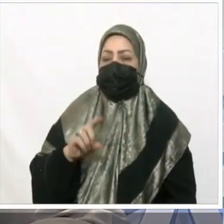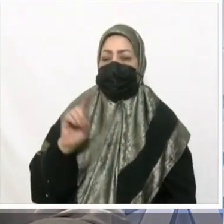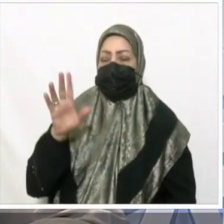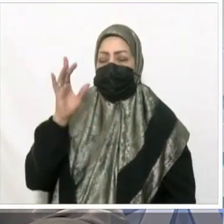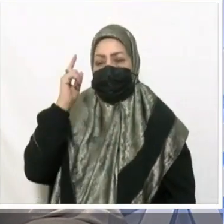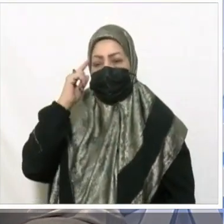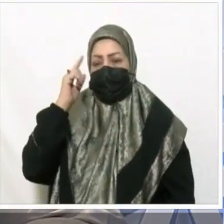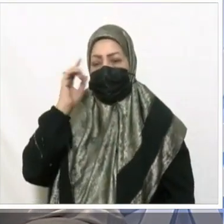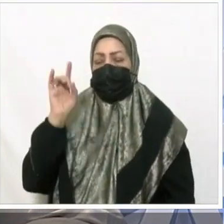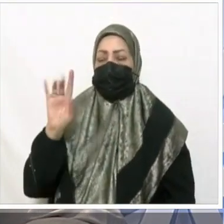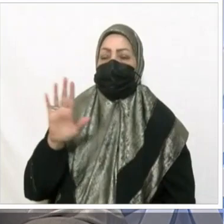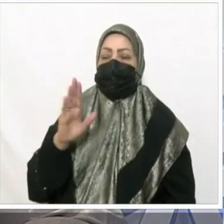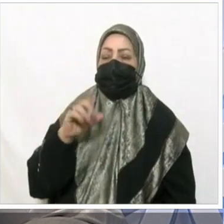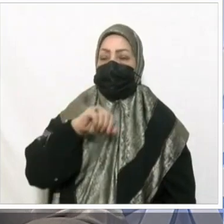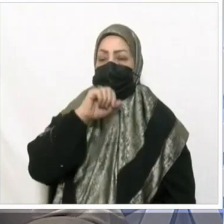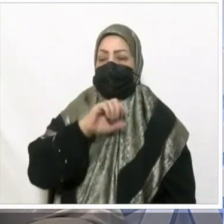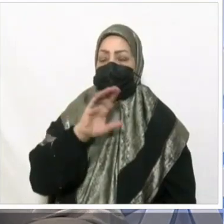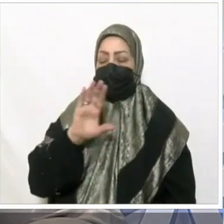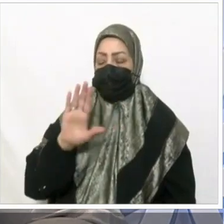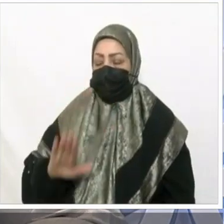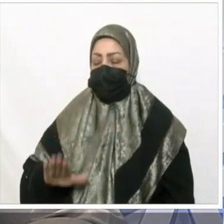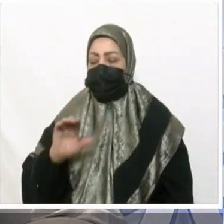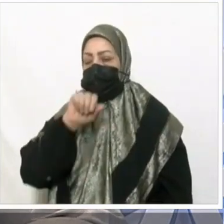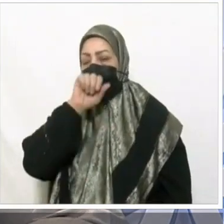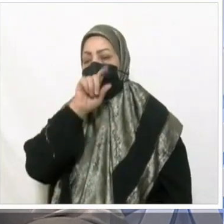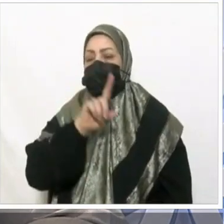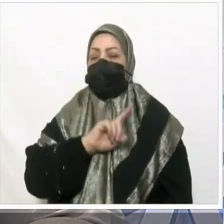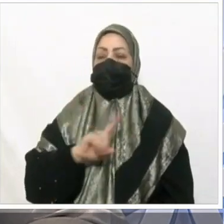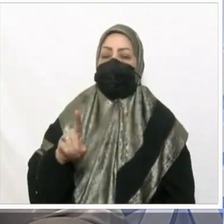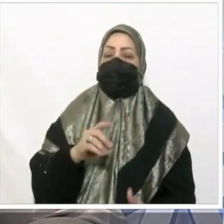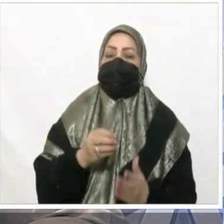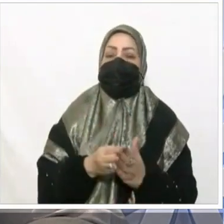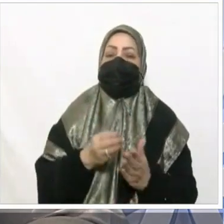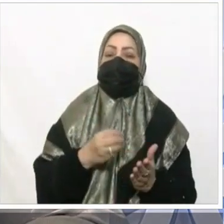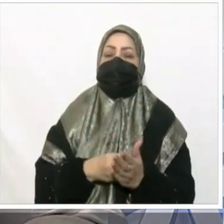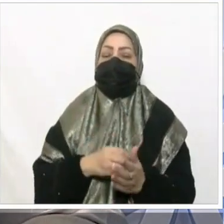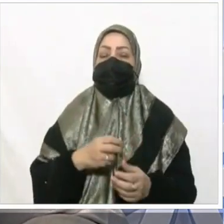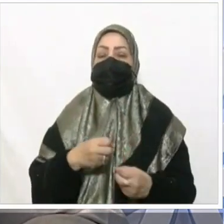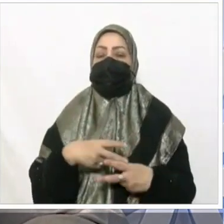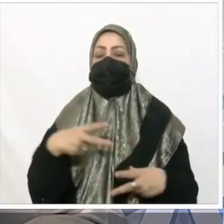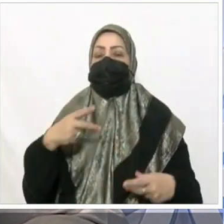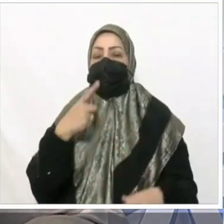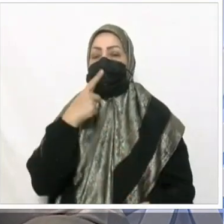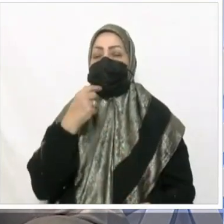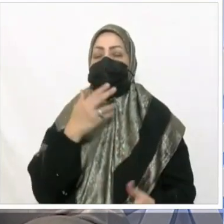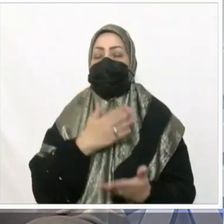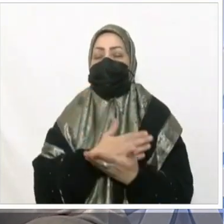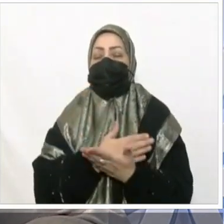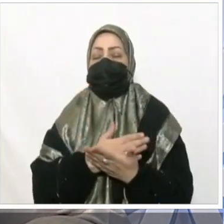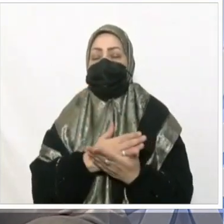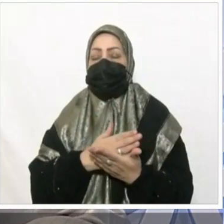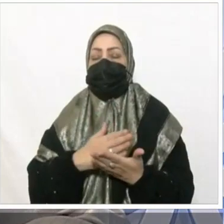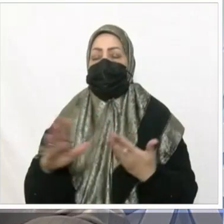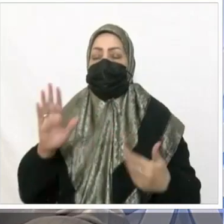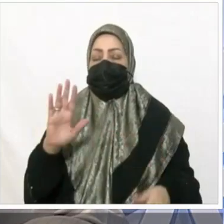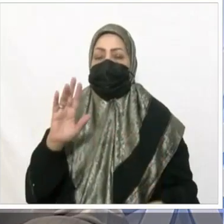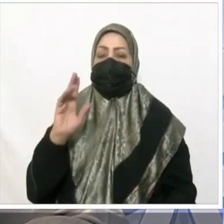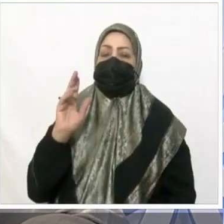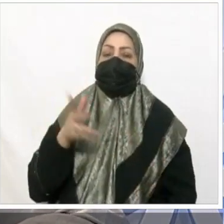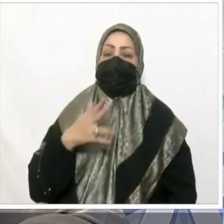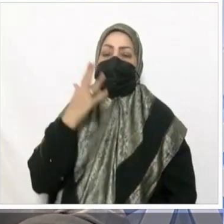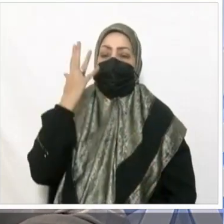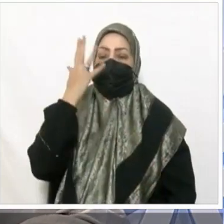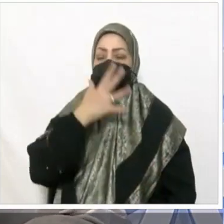من شأن بعض الناس اليوم الذين يشوشون على الناس في المساجد ويفرقون بين الناس،